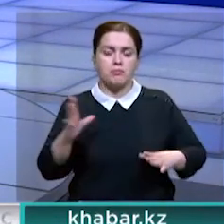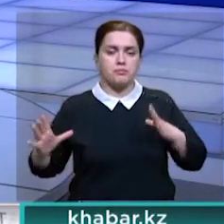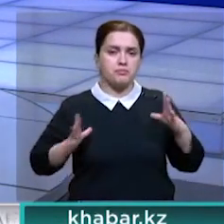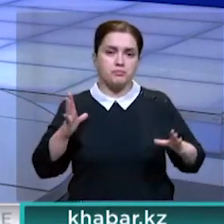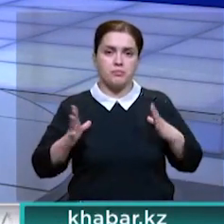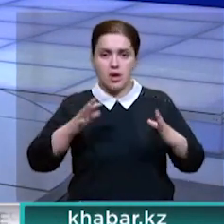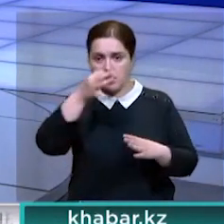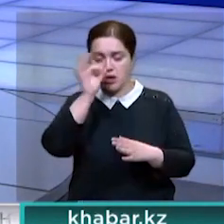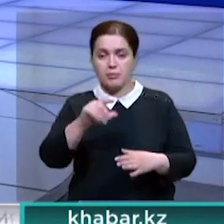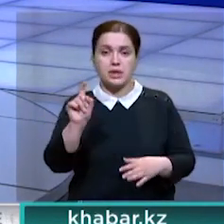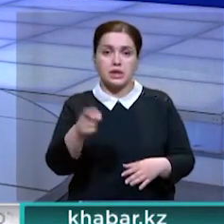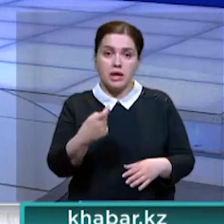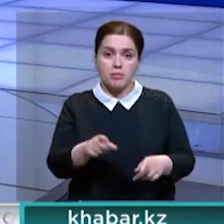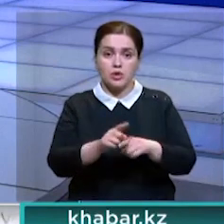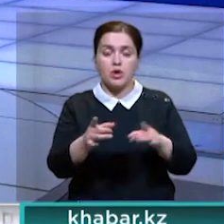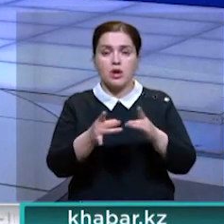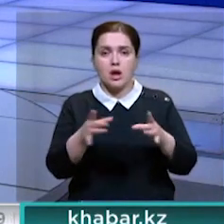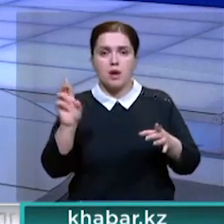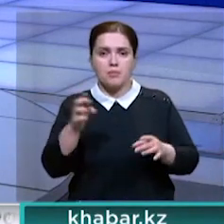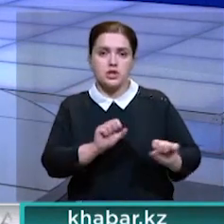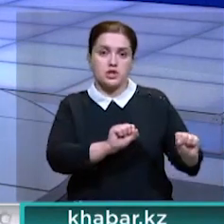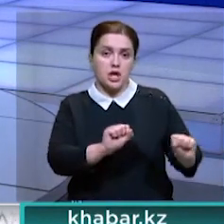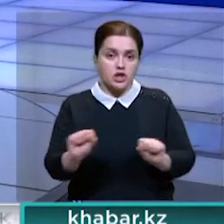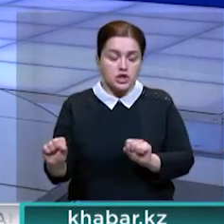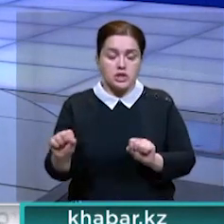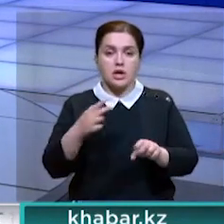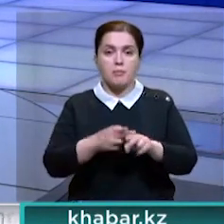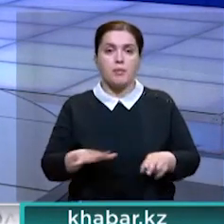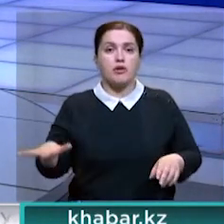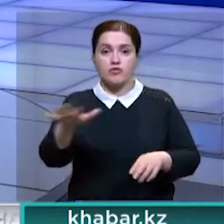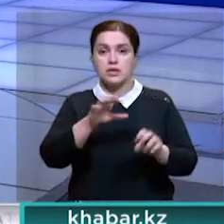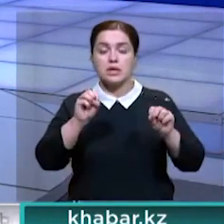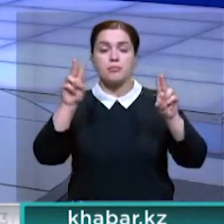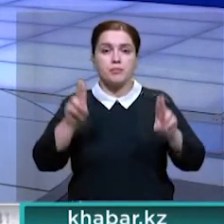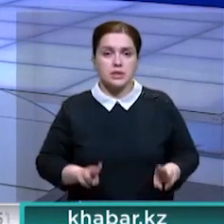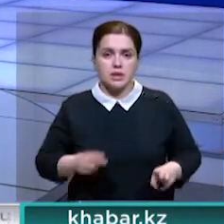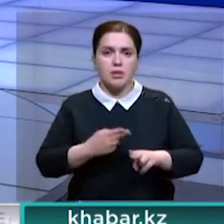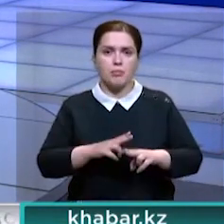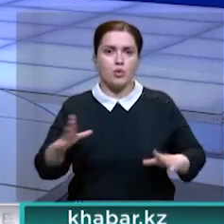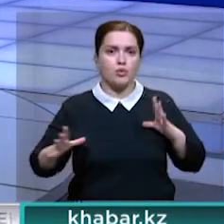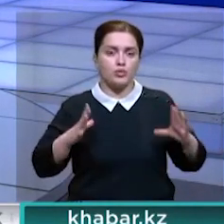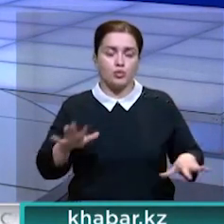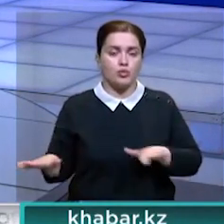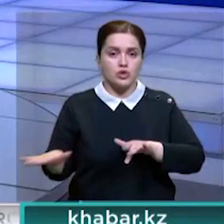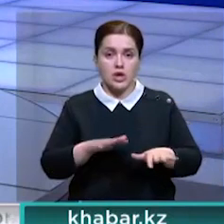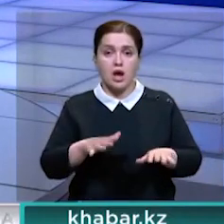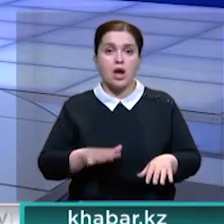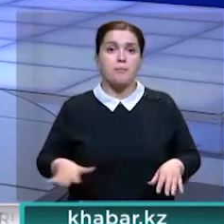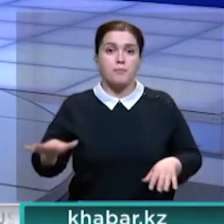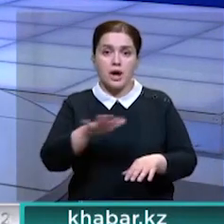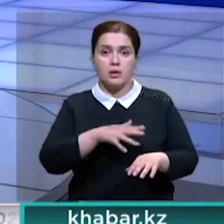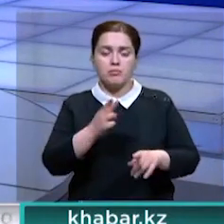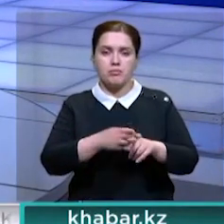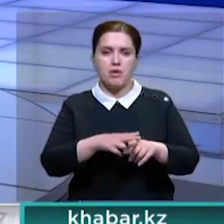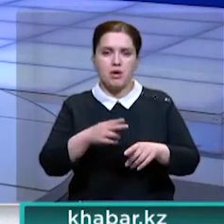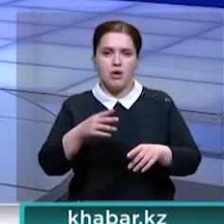по химической, радиационной и биологической защите. В регионе проходят специальные полевые учения. На полигоне создаются